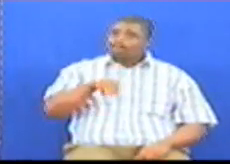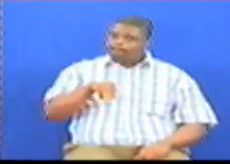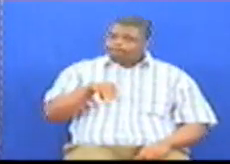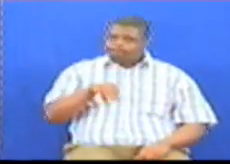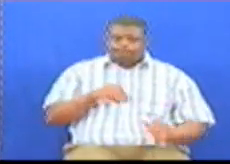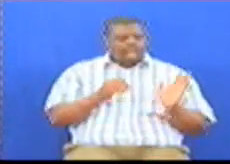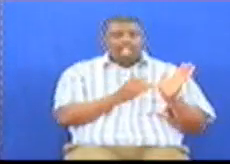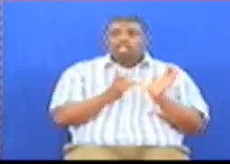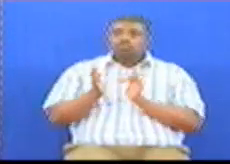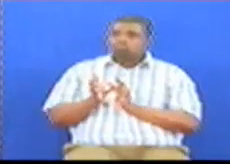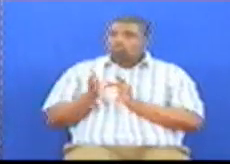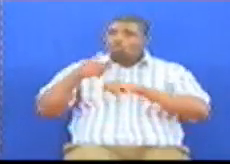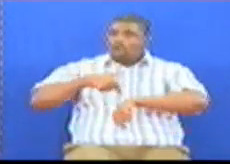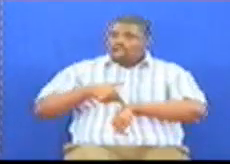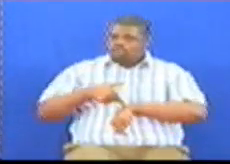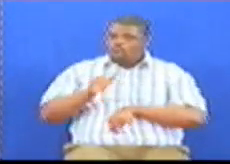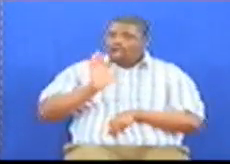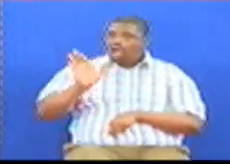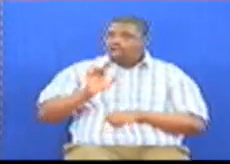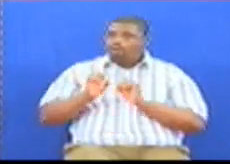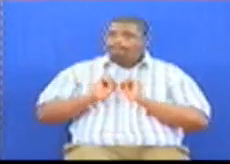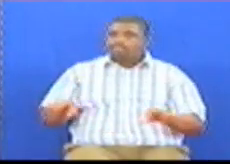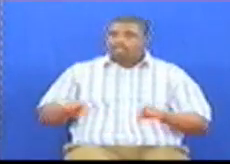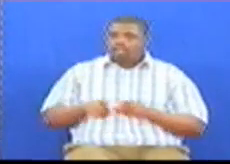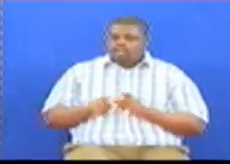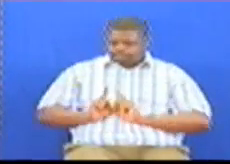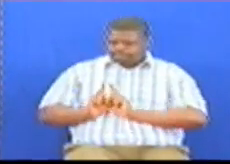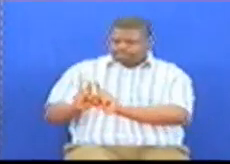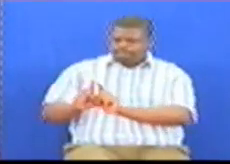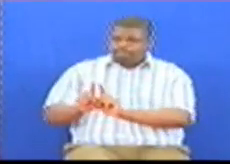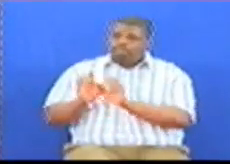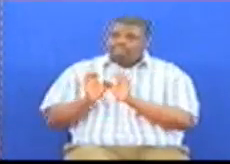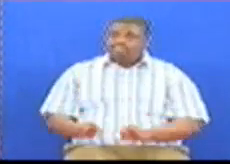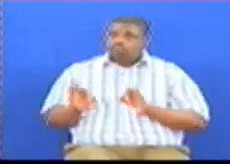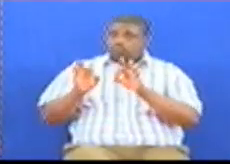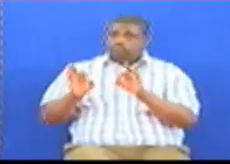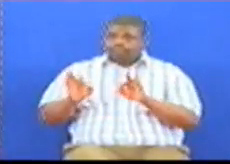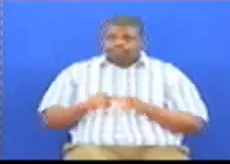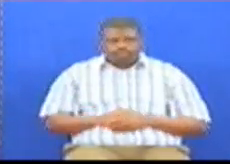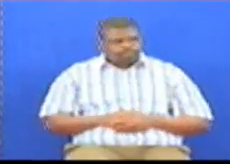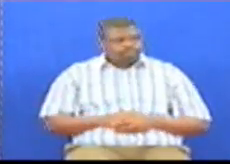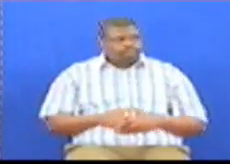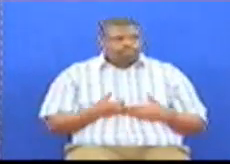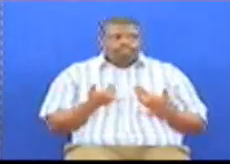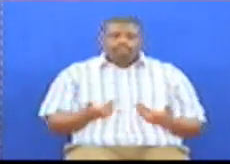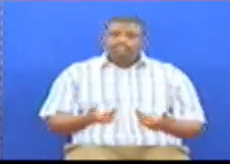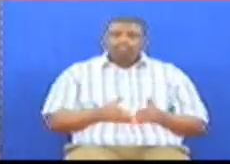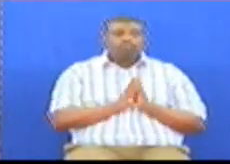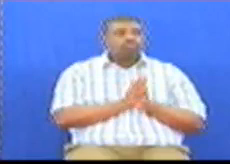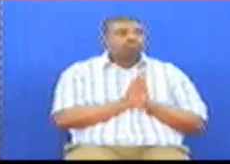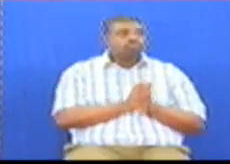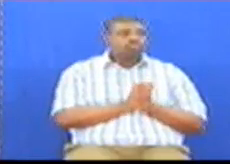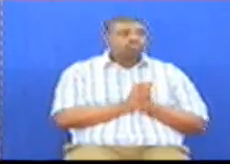Jipya. Kwa hiyo mikataba hii mheshimiwa naibu spika inakwenda vizuri. Pamoja na haya yote mheshimiwa, nishukuru sasa